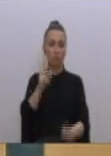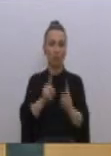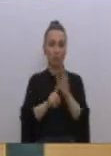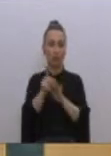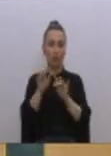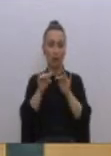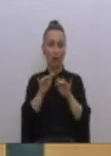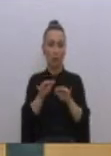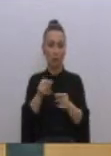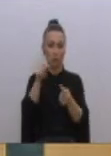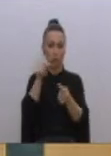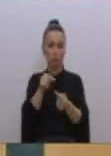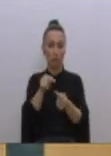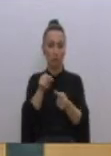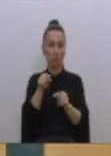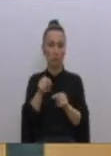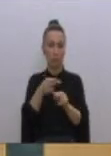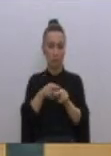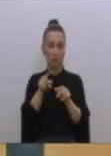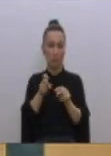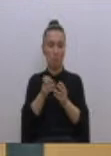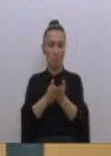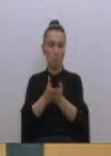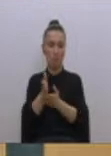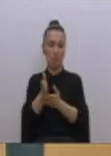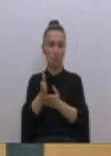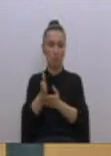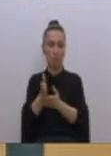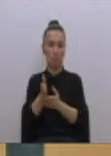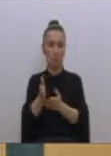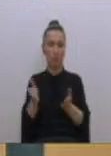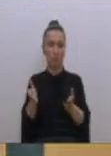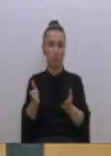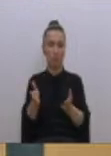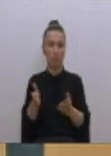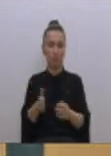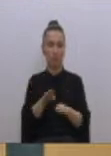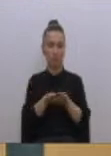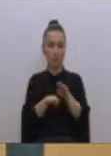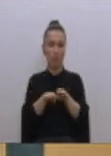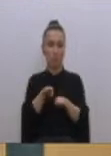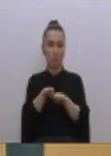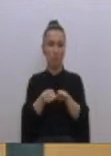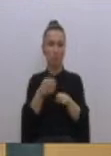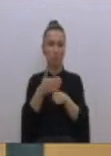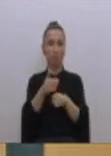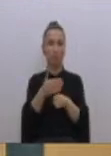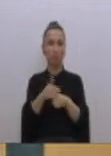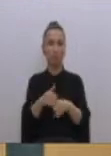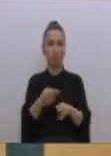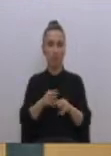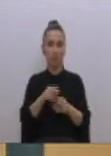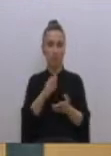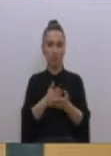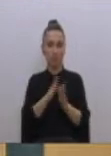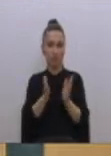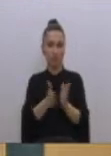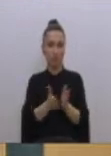განხორციელდეს შესაბამისი ქმედებები ამ მიმართულებებით ნაბიჯების გადასადგმელად. ეს არის და